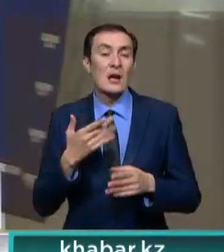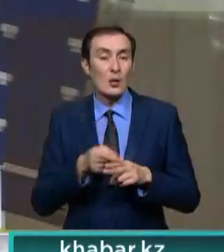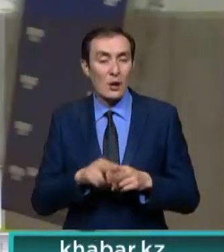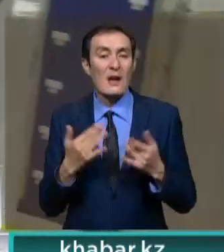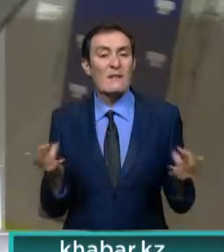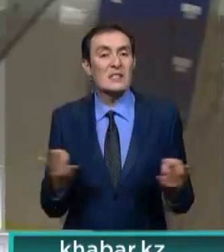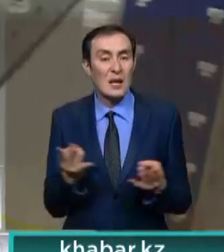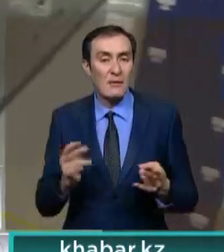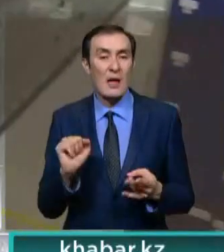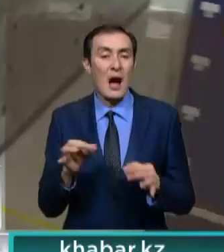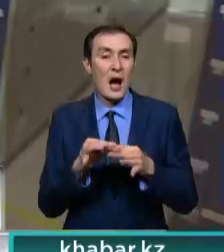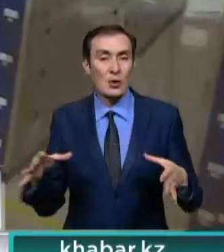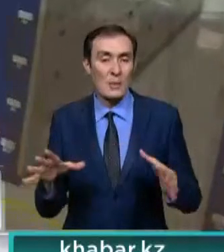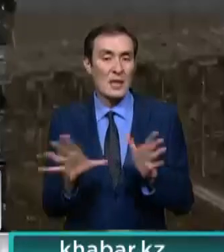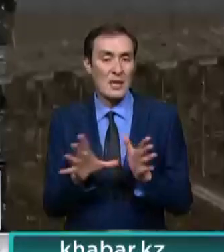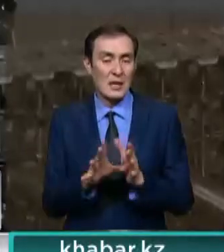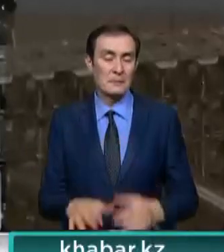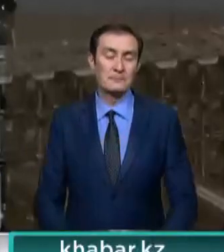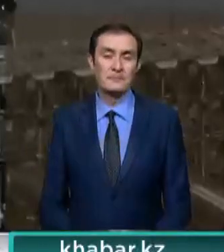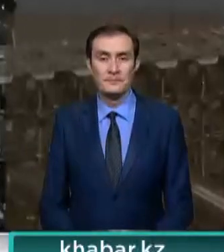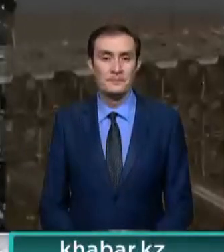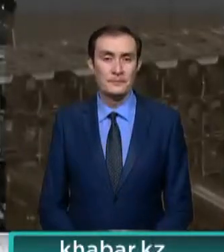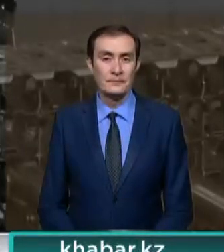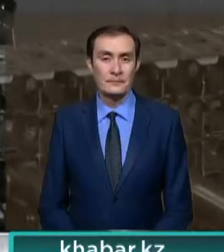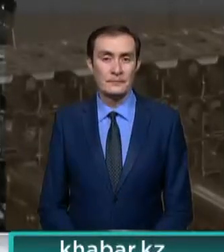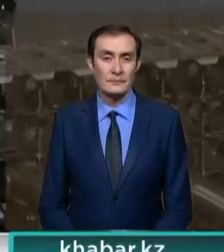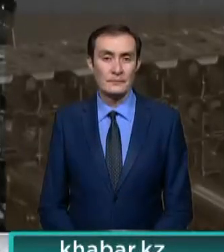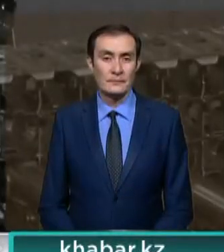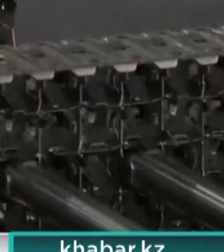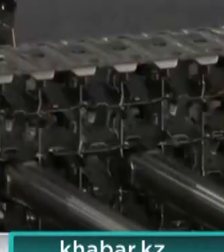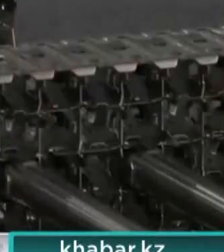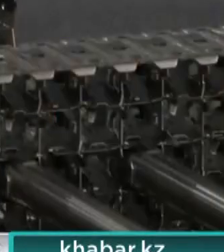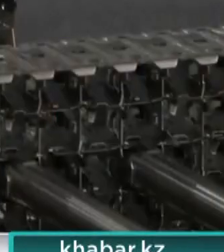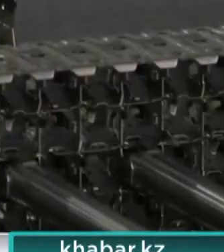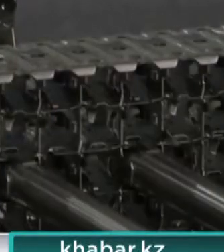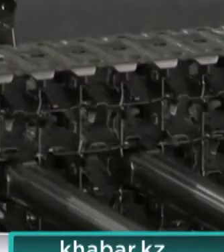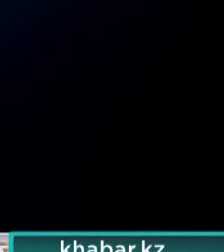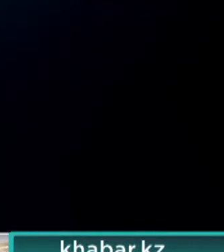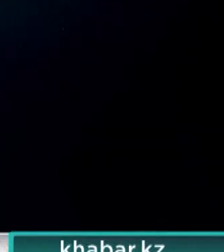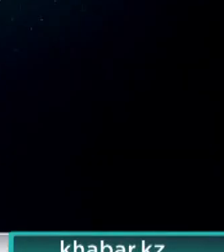востребованного мирного атома. Вячеслав Фитлугин и Дмитрий Пыхтин. Усть-Каменогорск. Итоги дня.